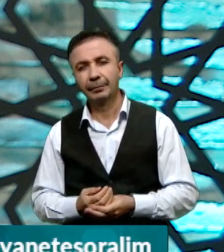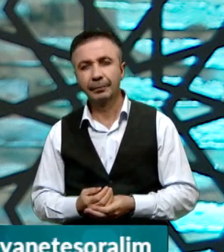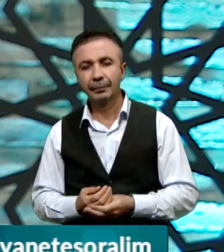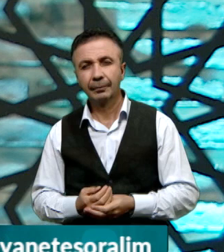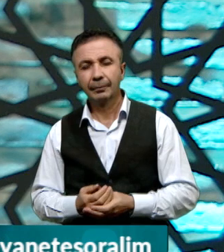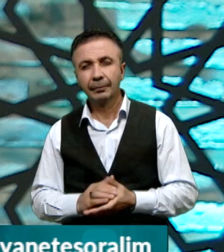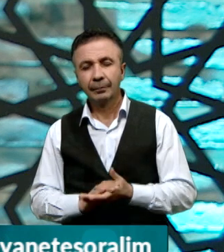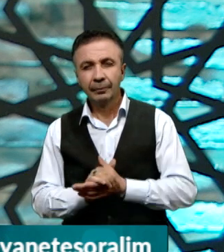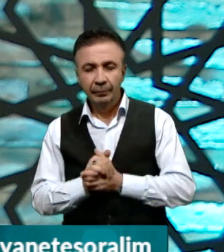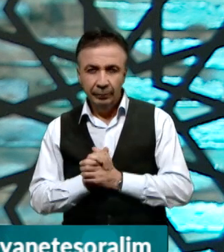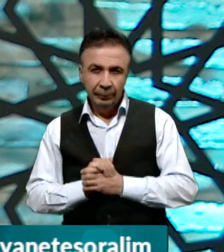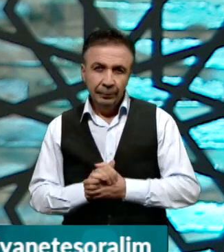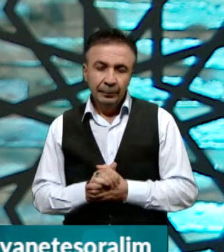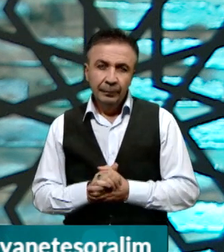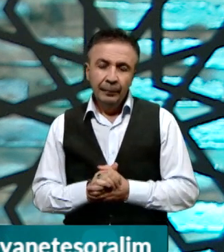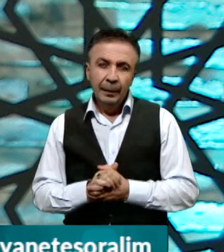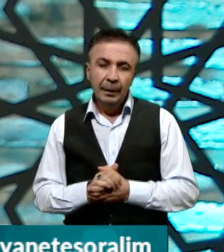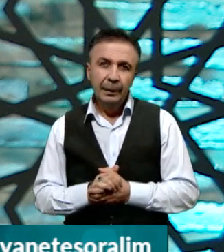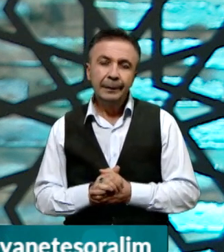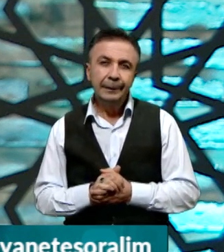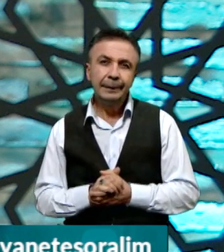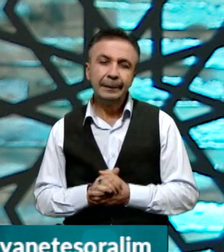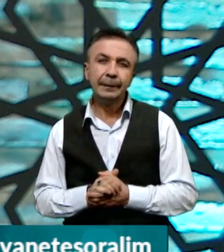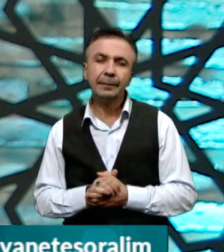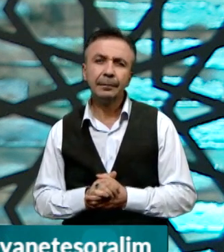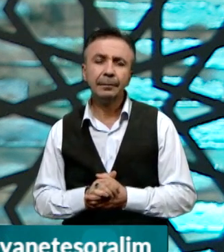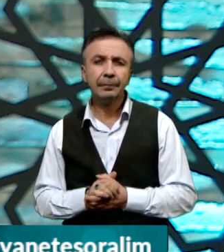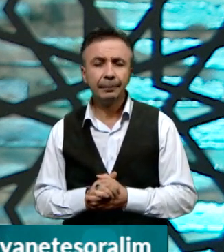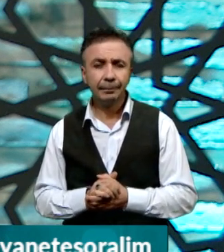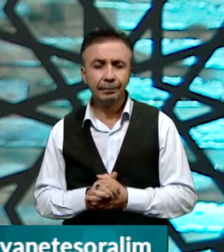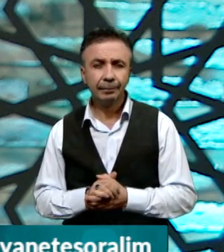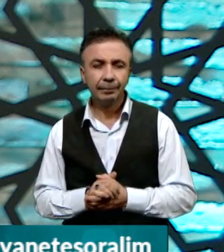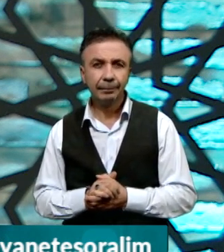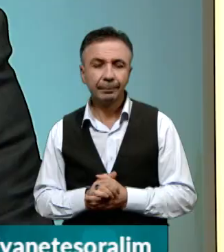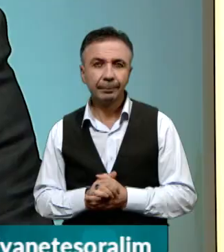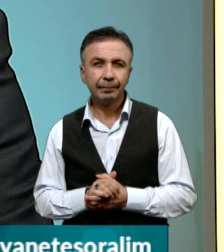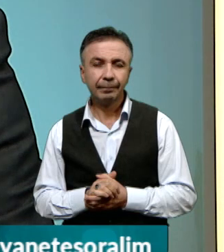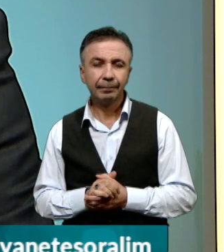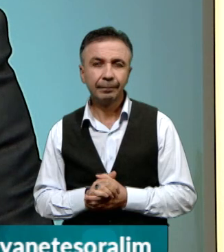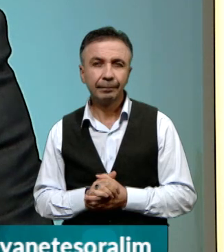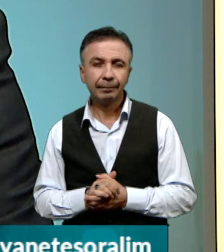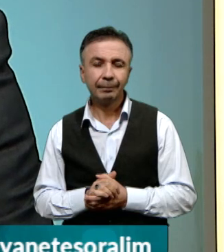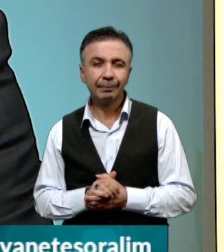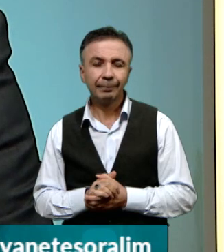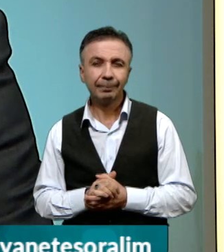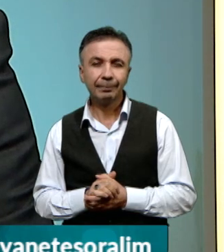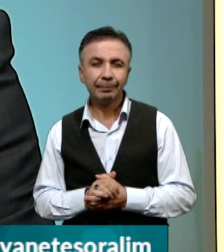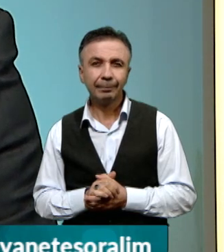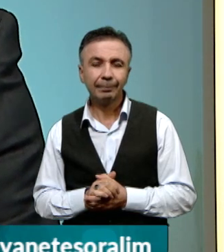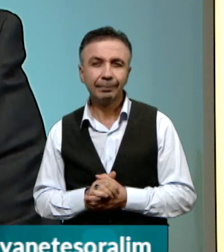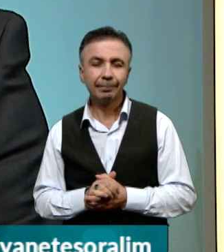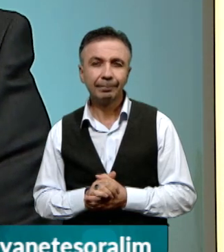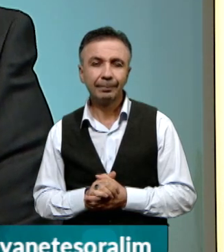de selam ve muhabbetlerimizi iletiyoruz. Hayırlı akşamlar. Evet hocam, herhalde dün sizinle buna benzer bir soru cevaplandırmıştık.